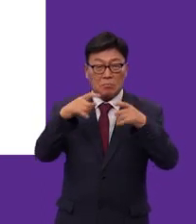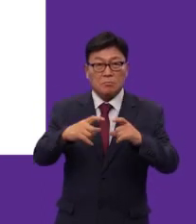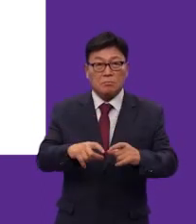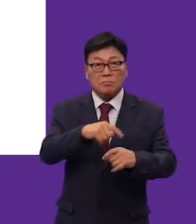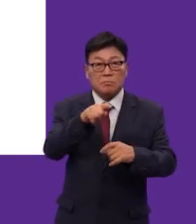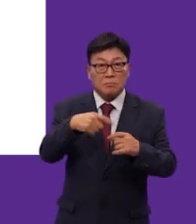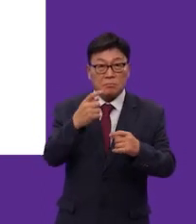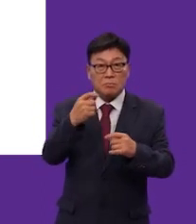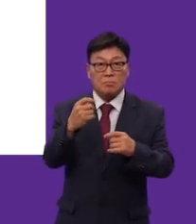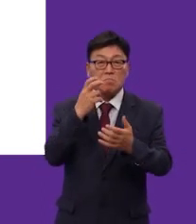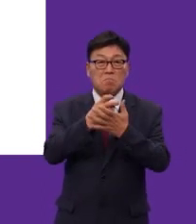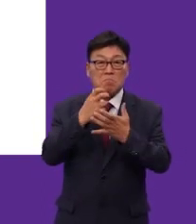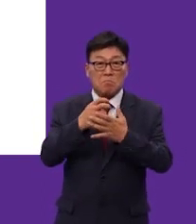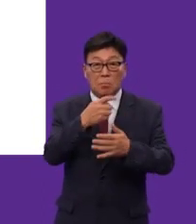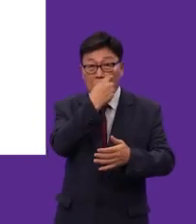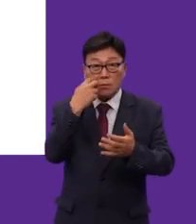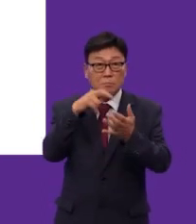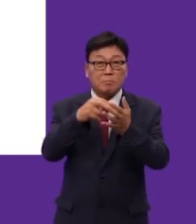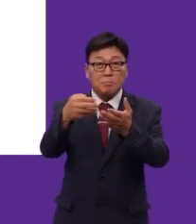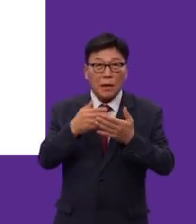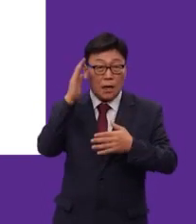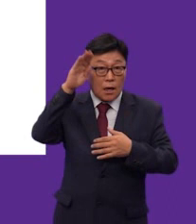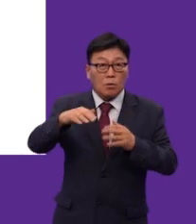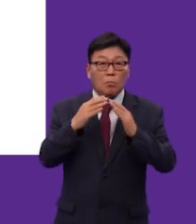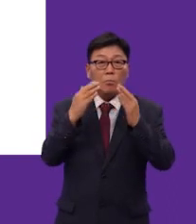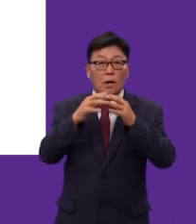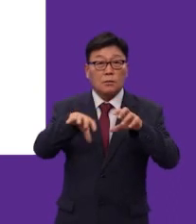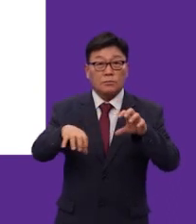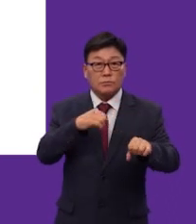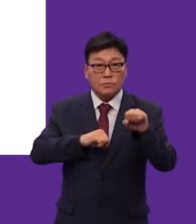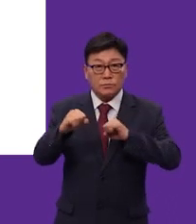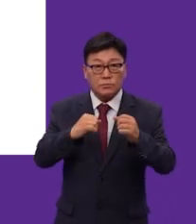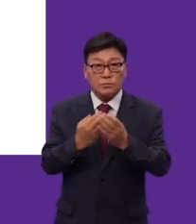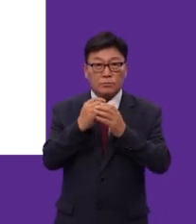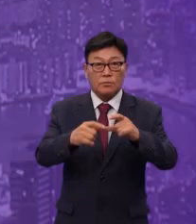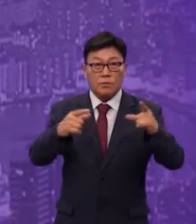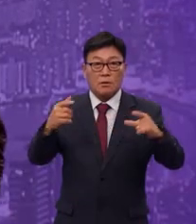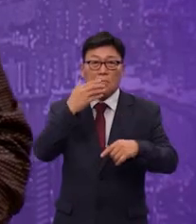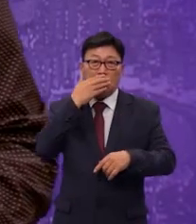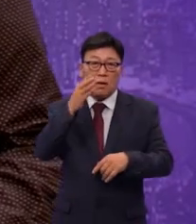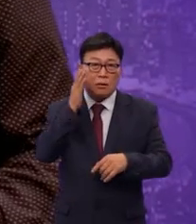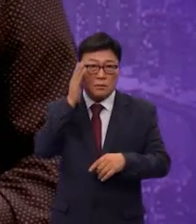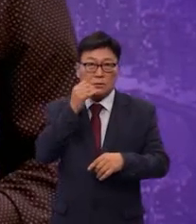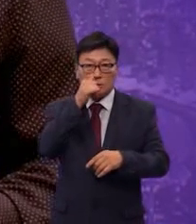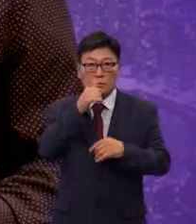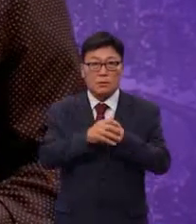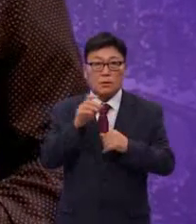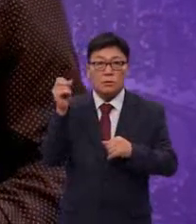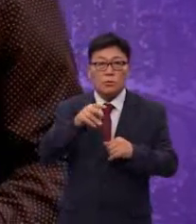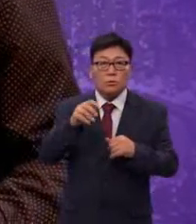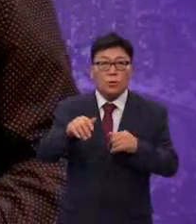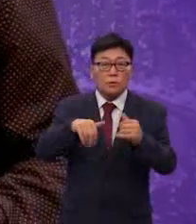법적 지위를 부여받게 됨으로써 향후 마을 공동체의 운영과 활동 범위의 확대를 가져올 것으로 기대합니다.